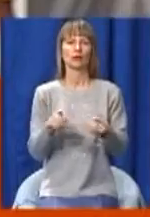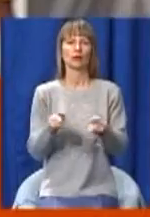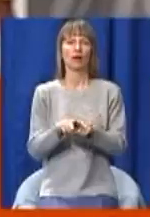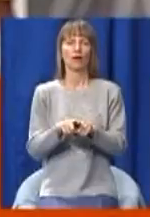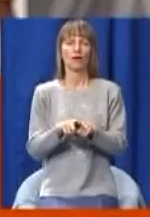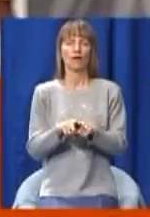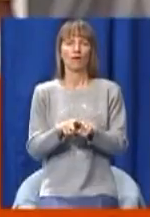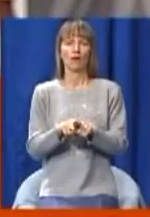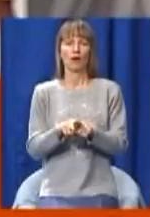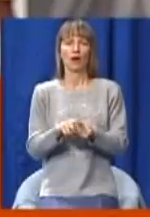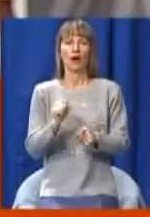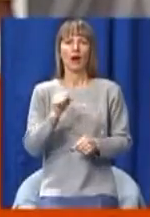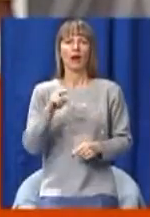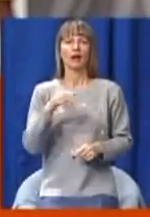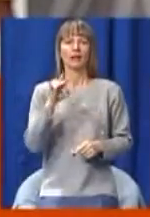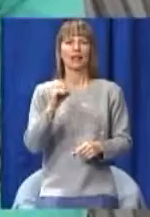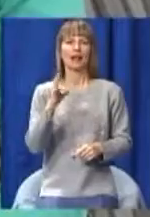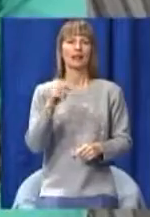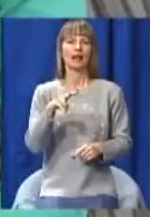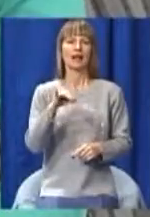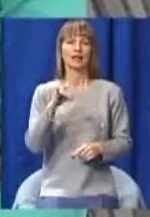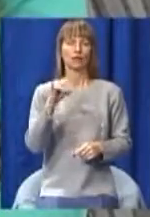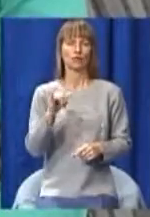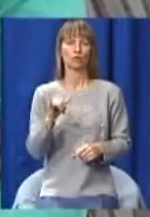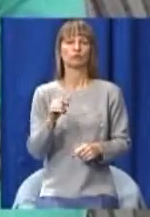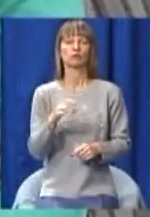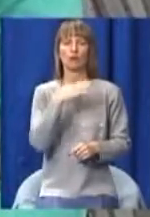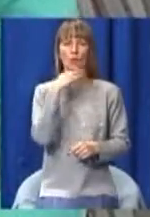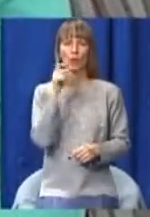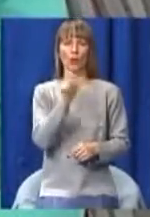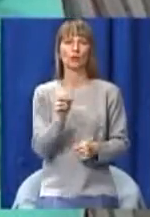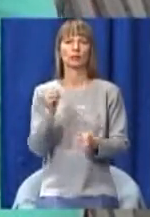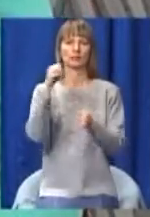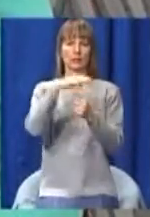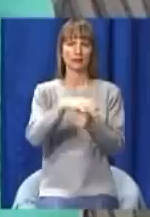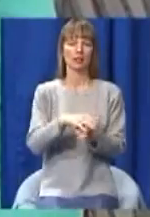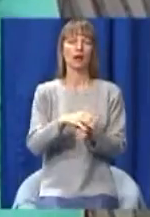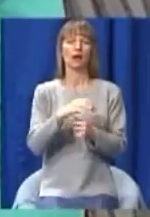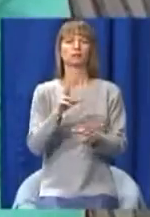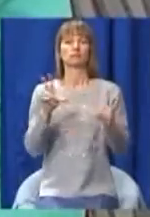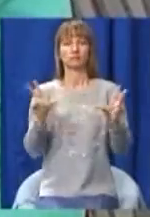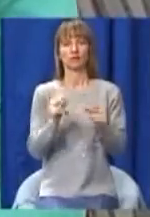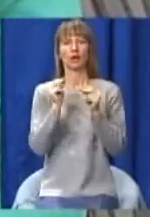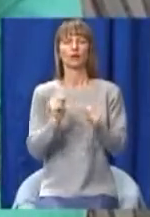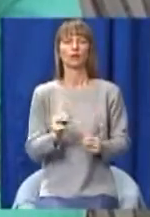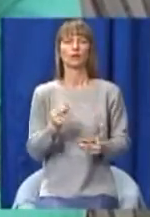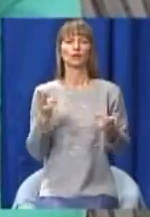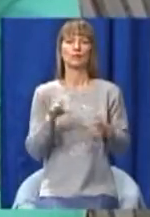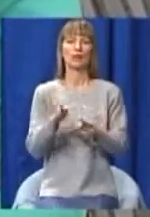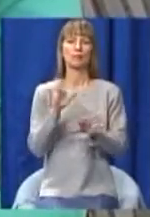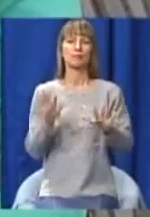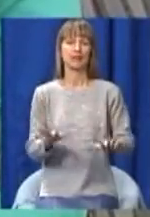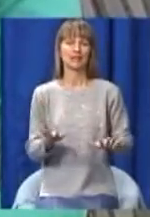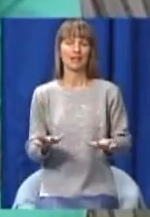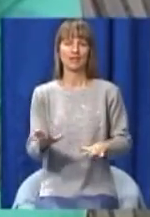адреналіну. Да. Але все ж таки дуже багато людей, вони погоджуються і стрибають дуже таки благополучно вдало. Головне, щоб не розбитися, треба вибирати таку місцевість,